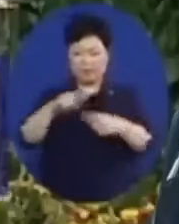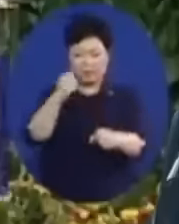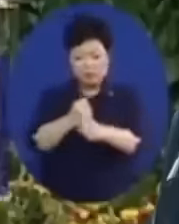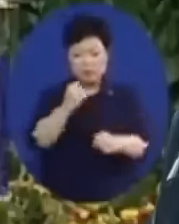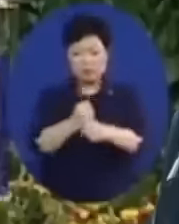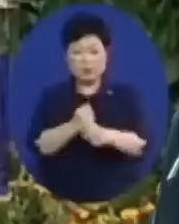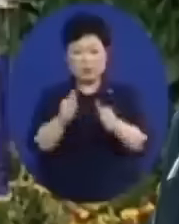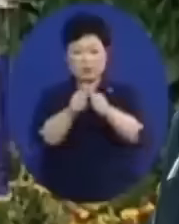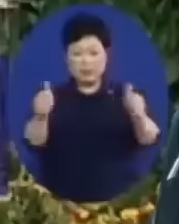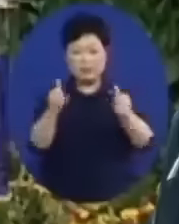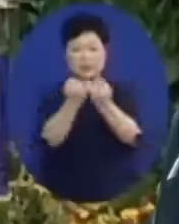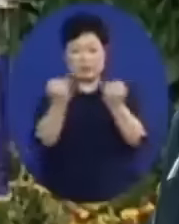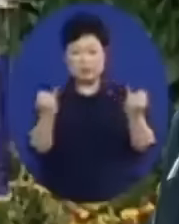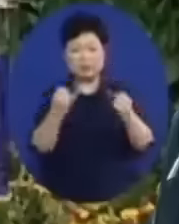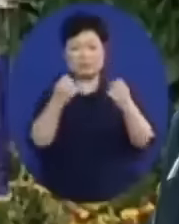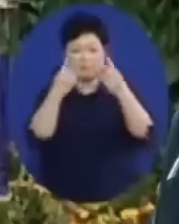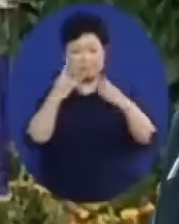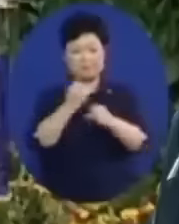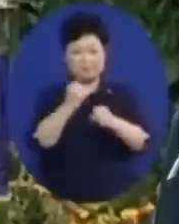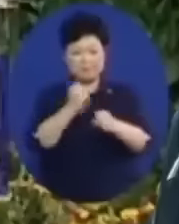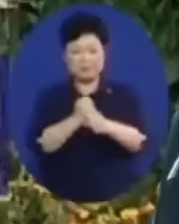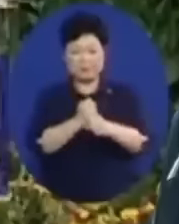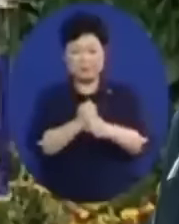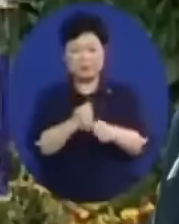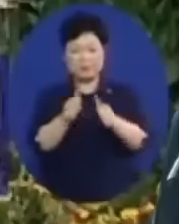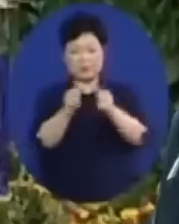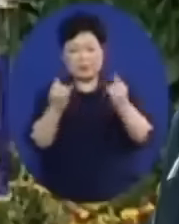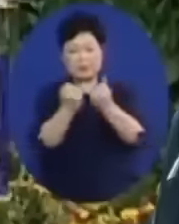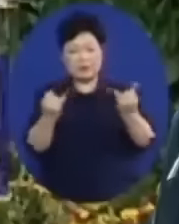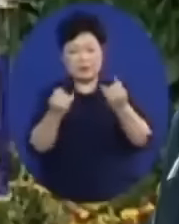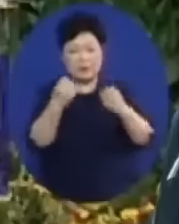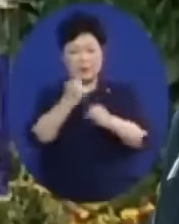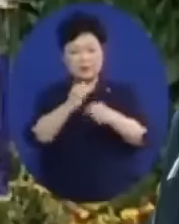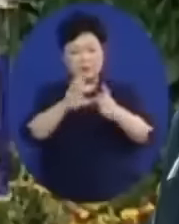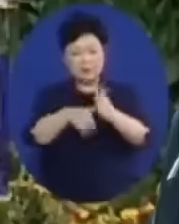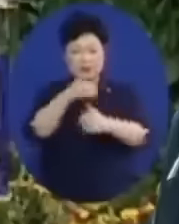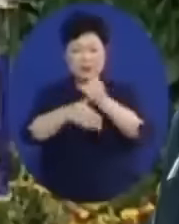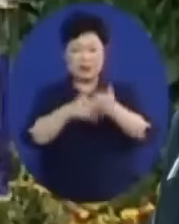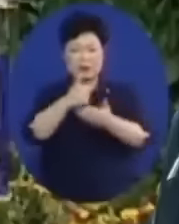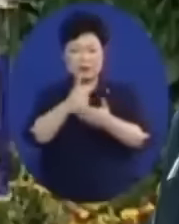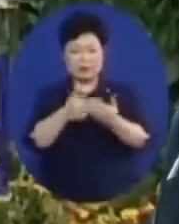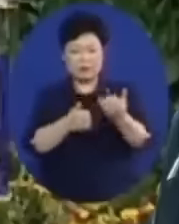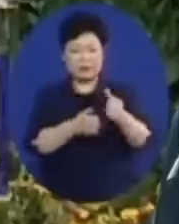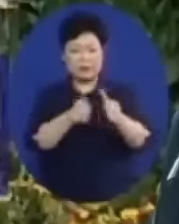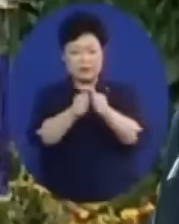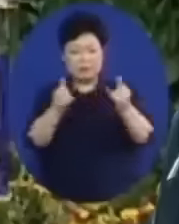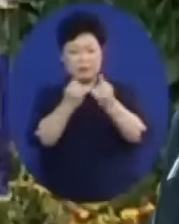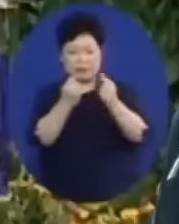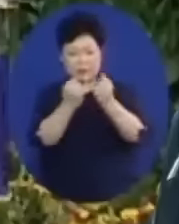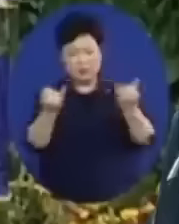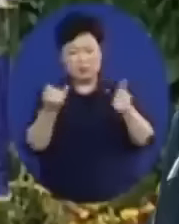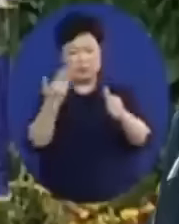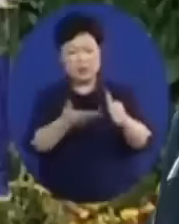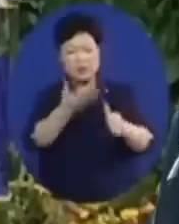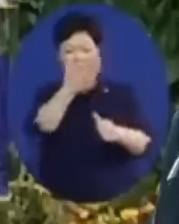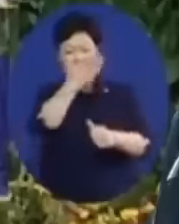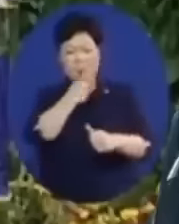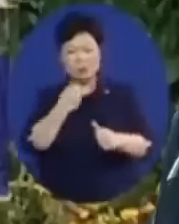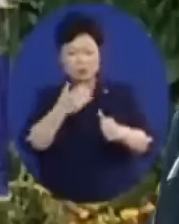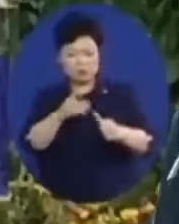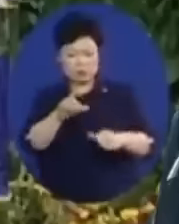지으시되 남자와 여자를 창조하셨고 그들이 창조되는 날에 하나님이 그들에게 복을 주시고 그들의 이름을 사람이라